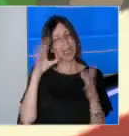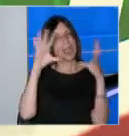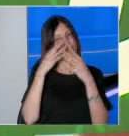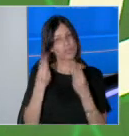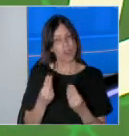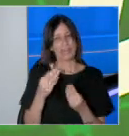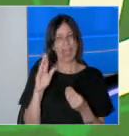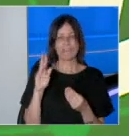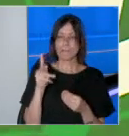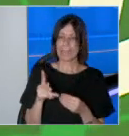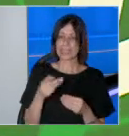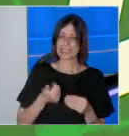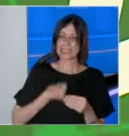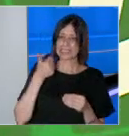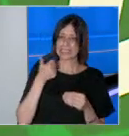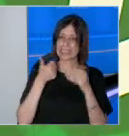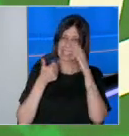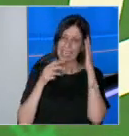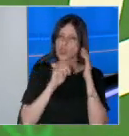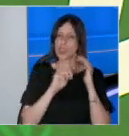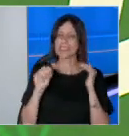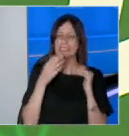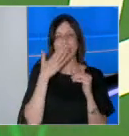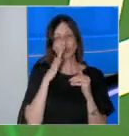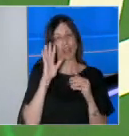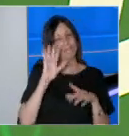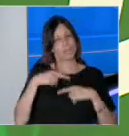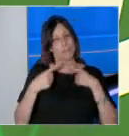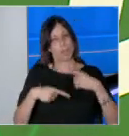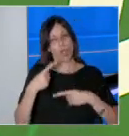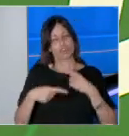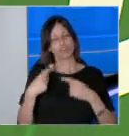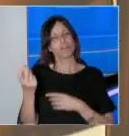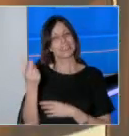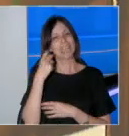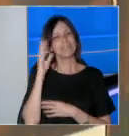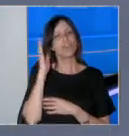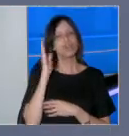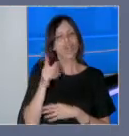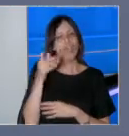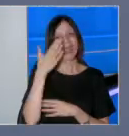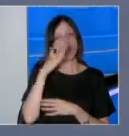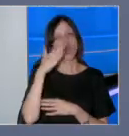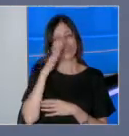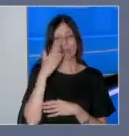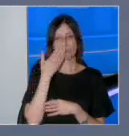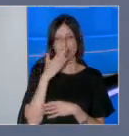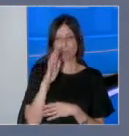טוב לרפי פרץ, שר לענייני ירושלים ומורשת, שמצטרף אלינו הישר מהכותל בירושלים.